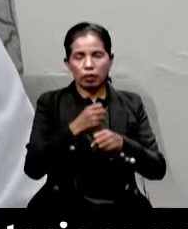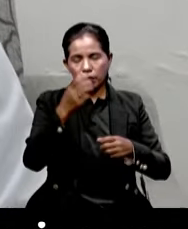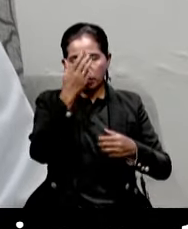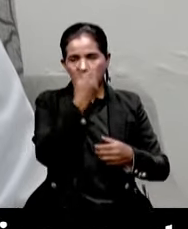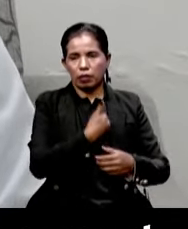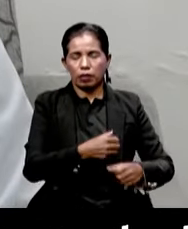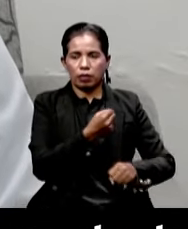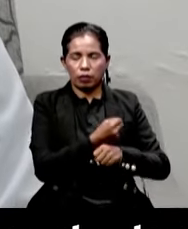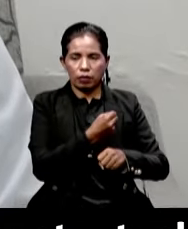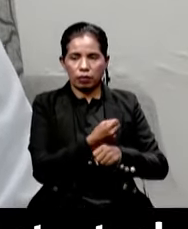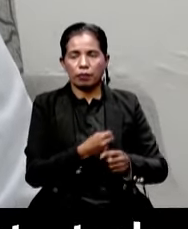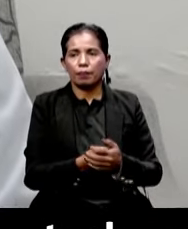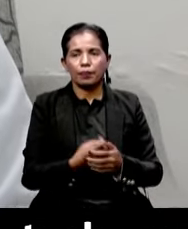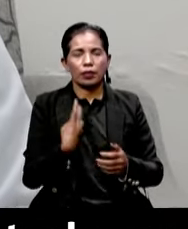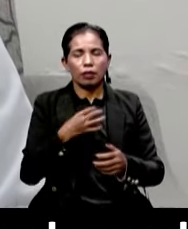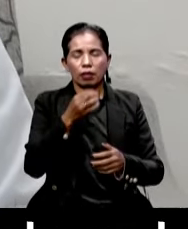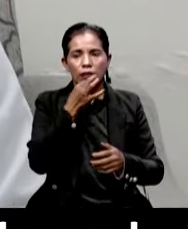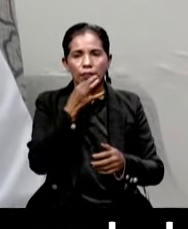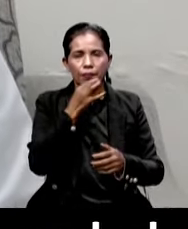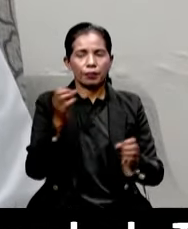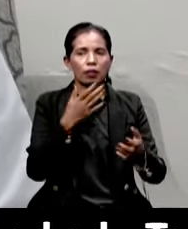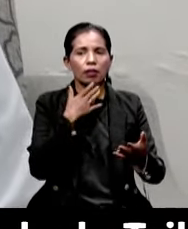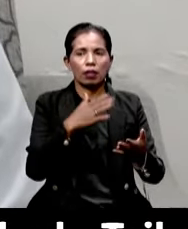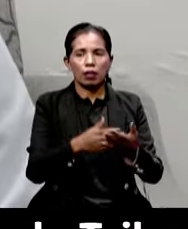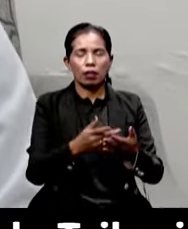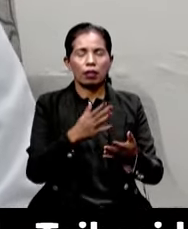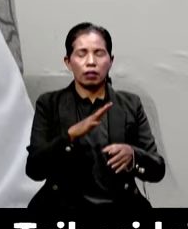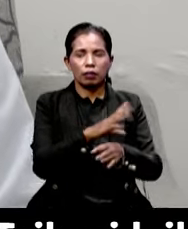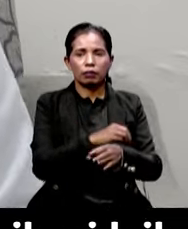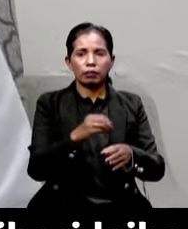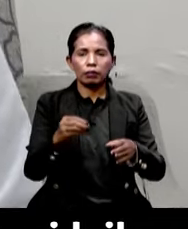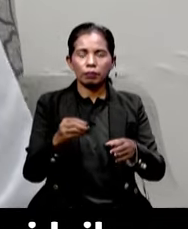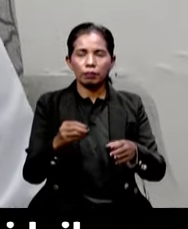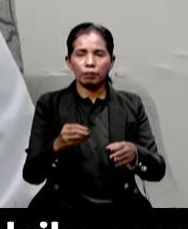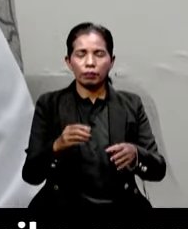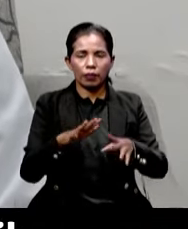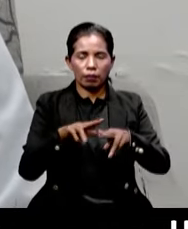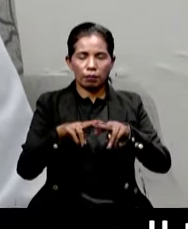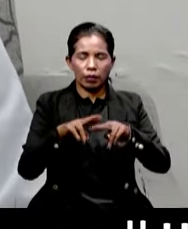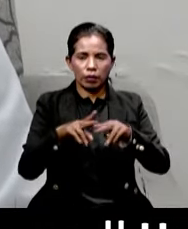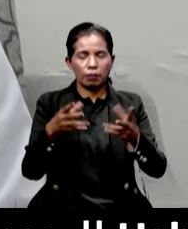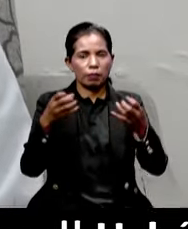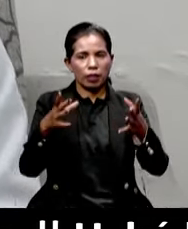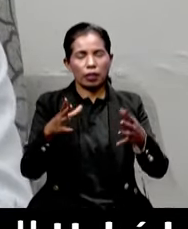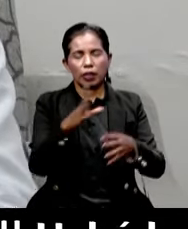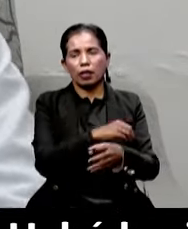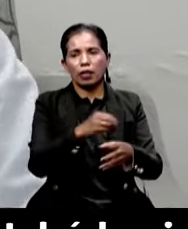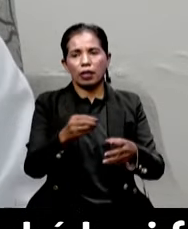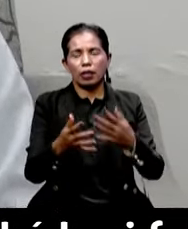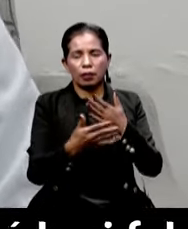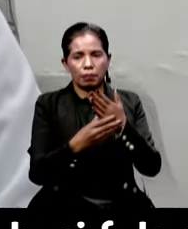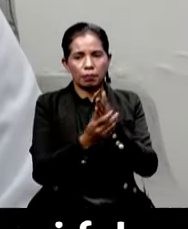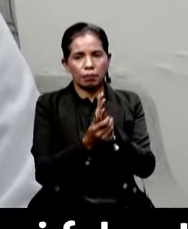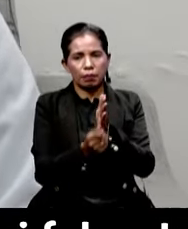ba ini raita ahan la saudável hanesan ahan masim barak mina barak idene hotu contribui ba